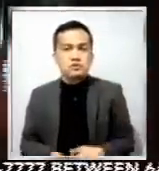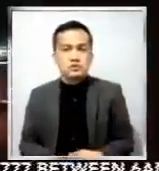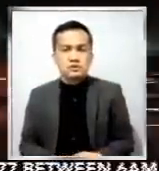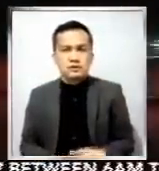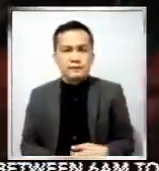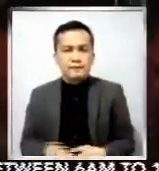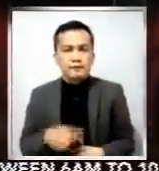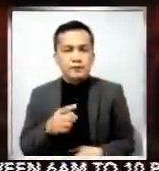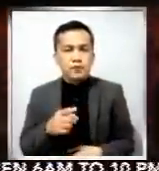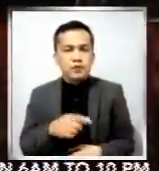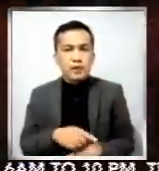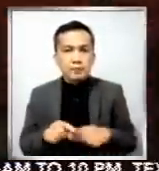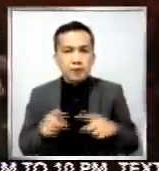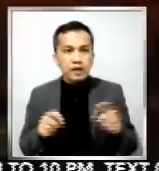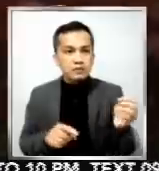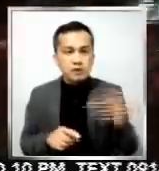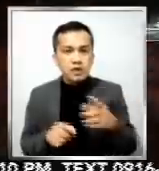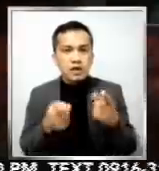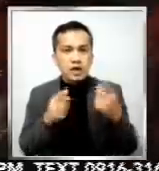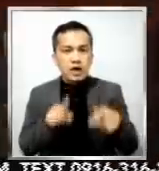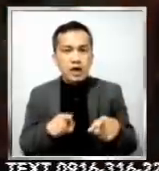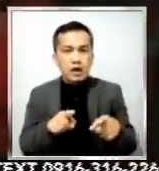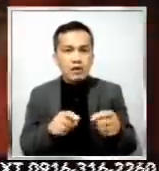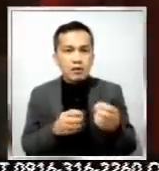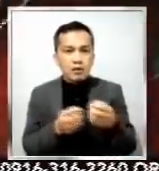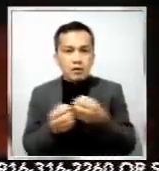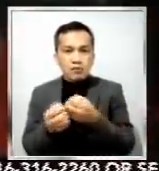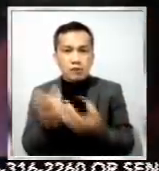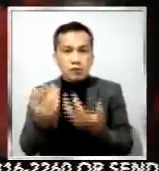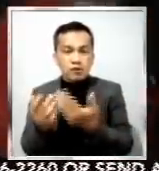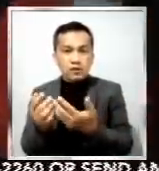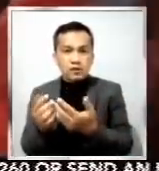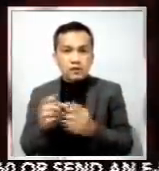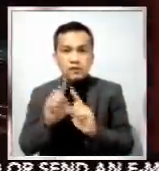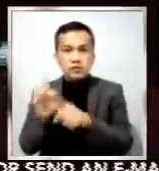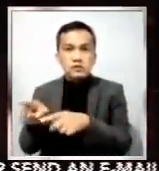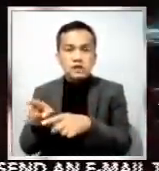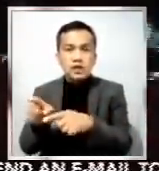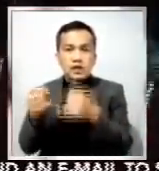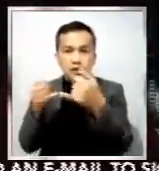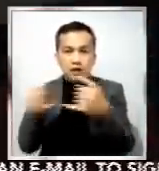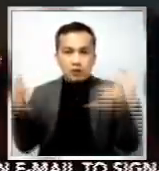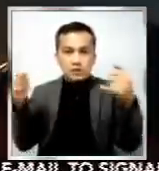Pero ang sumunod na Molotov napunta sa kawad ng kuryente.